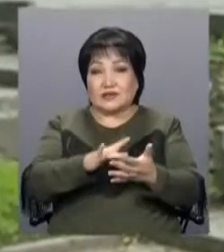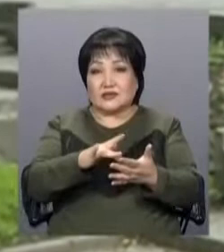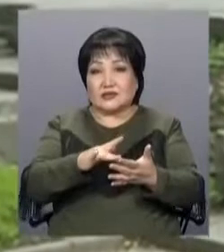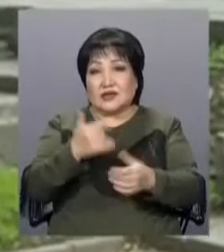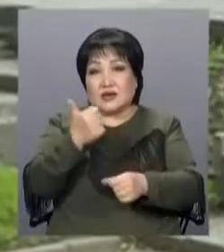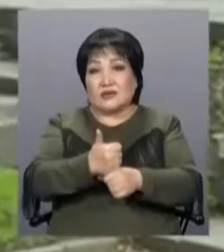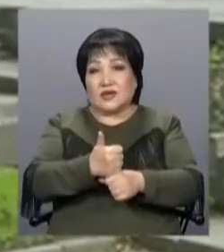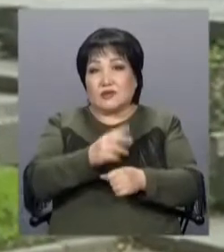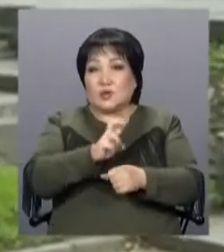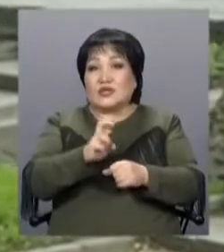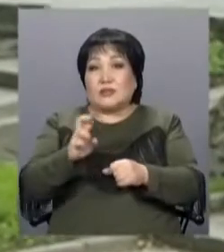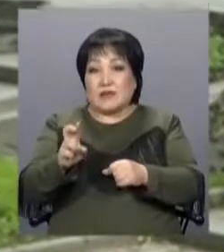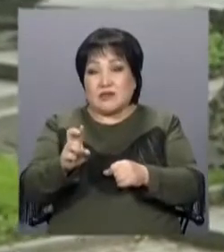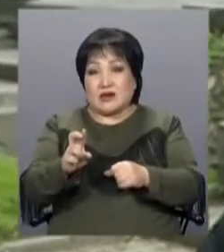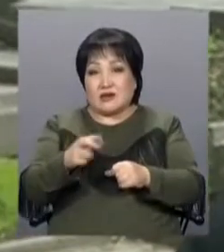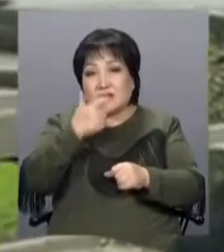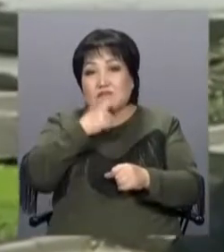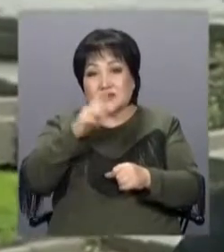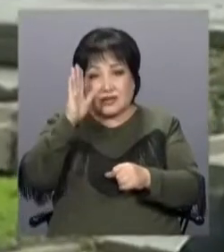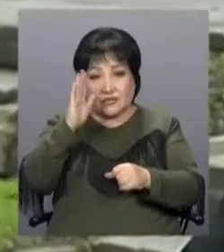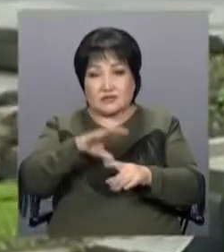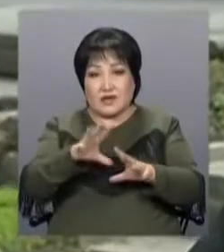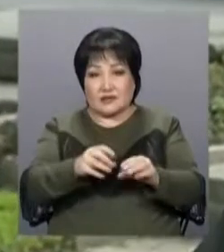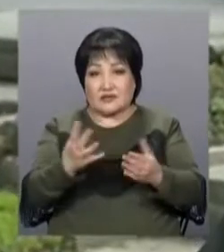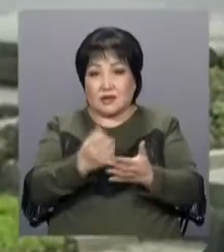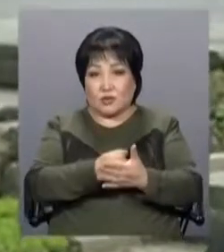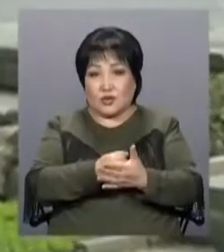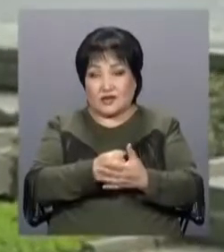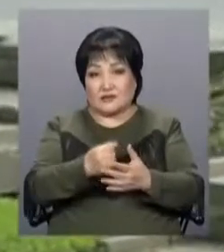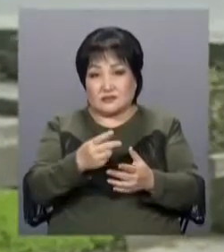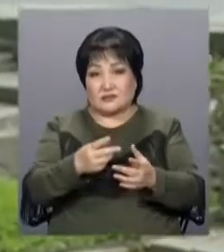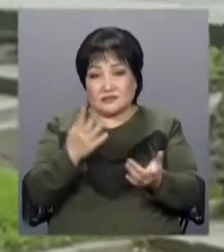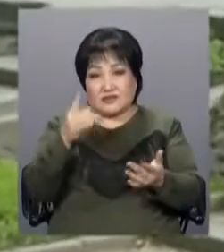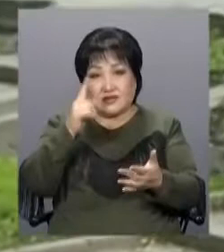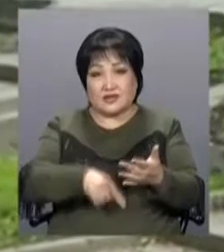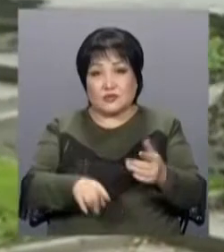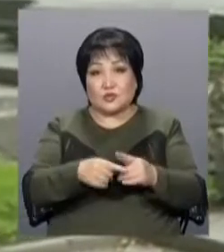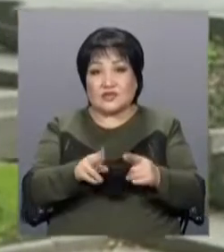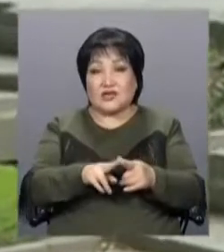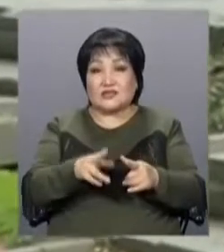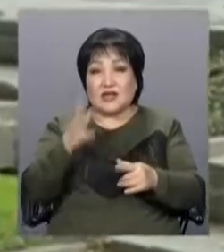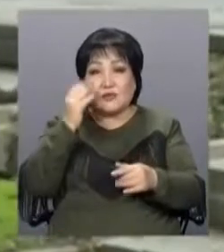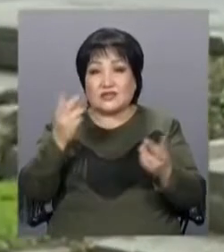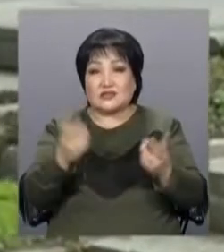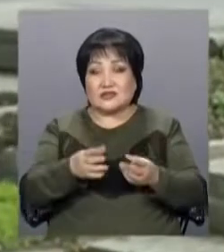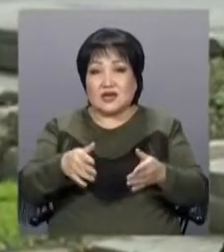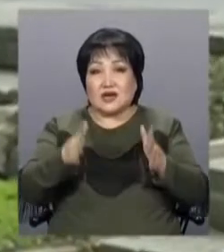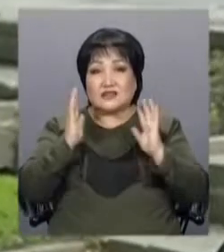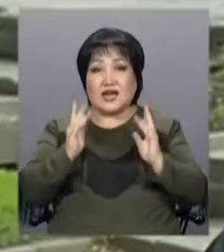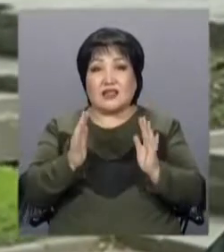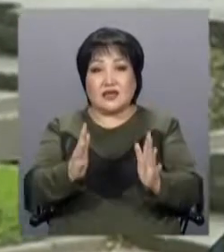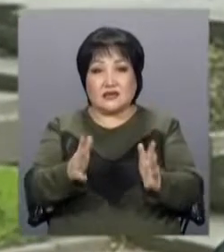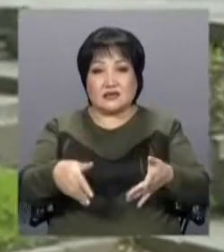бәрін қолға алатын сияқты. Өйткені қазіргі Алматының ішіндегі барлық аллея дейміз, жаңағы Панфилов көшелерін жасап